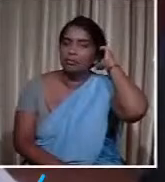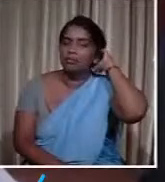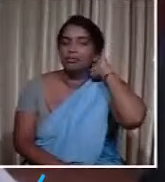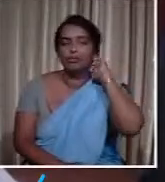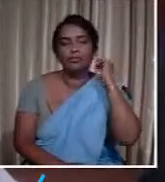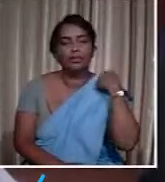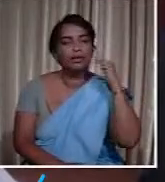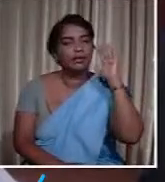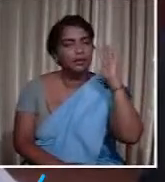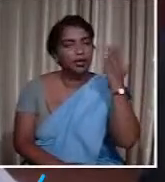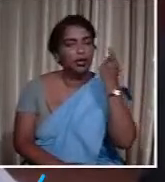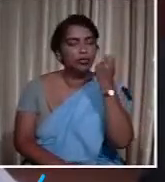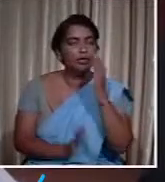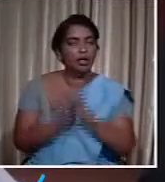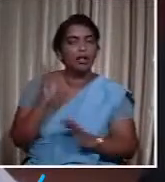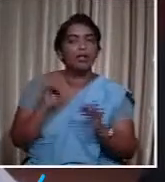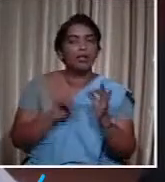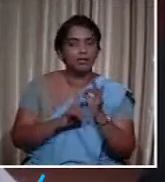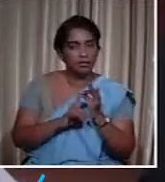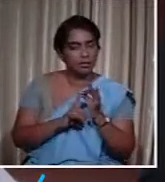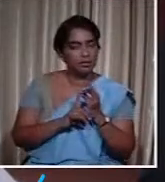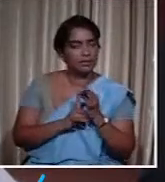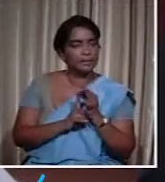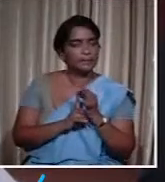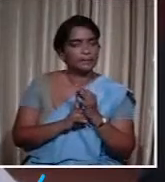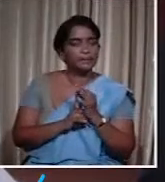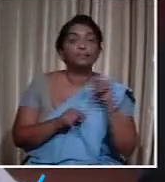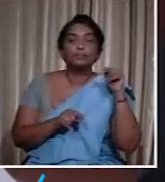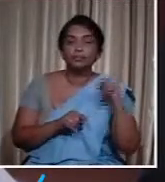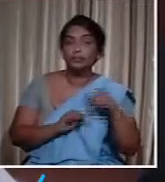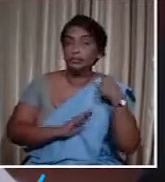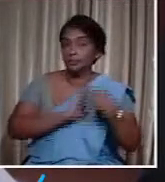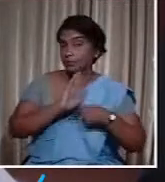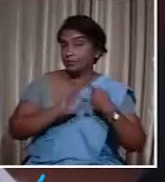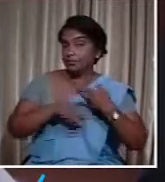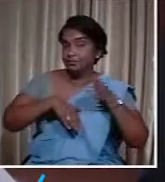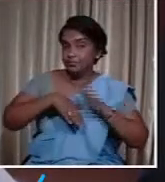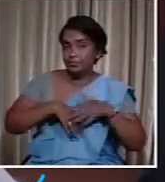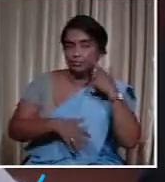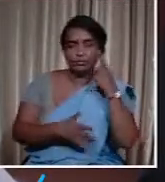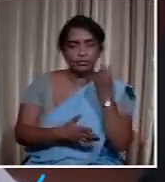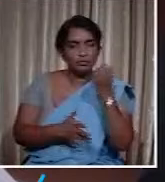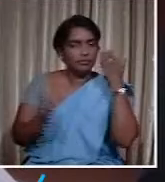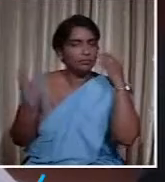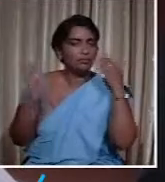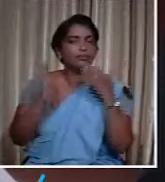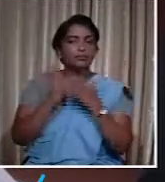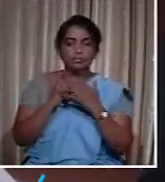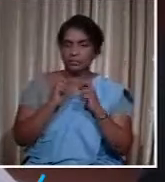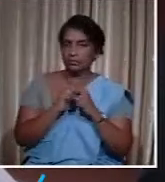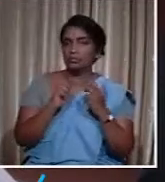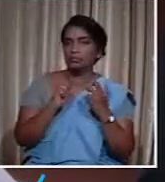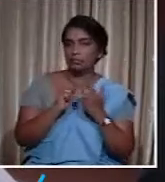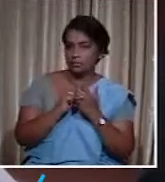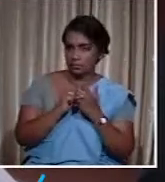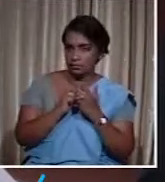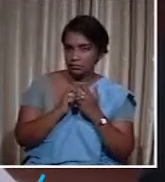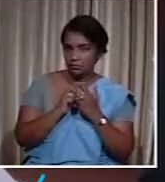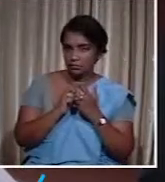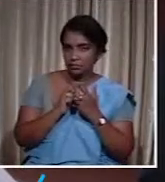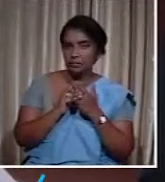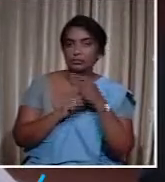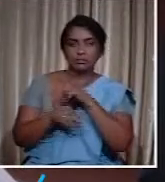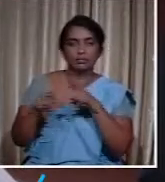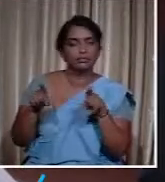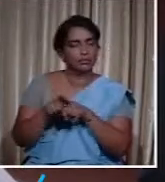ශේෂම මුදල් අමාත්‍යතුමා අද රට මුහුණ දී තිබෙන ආර්ථිකයේ ආර්ථික අර්බුදයේ ගැඹුරත් ඒ